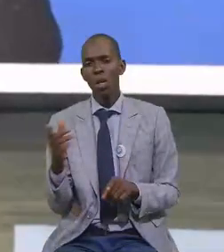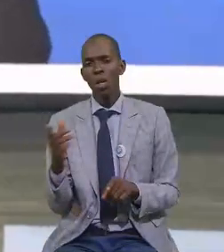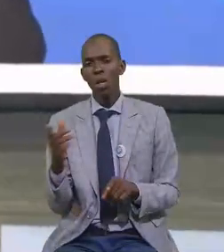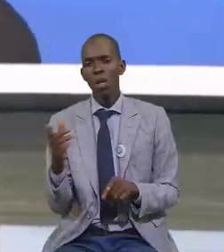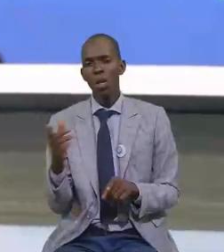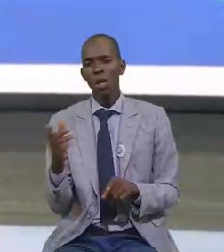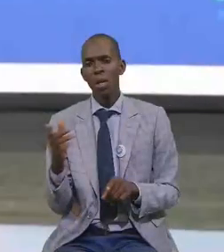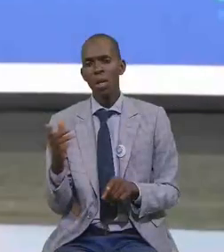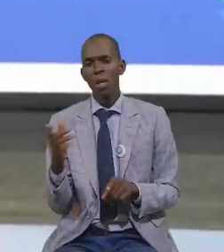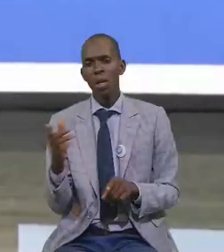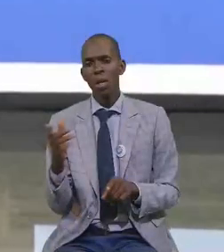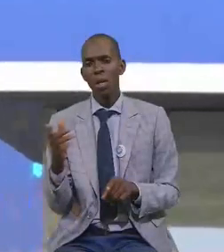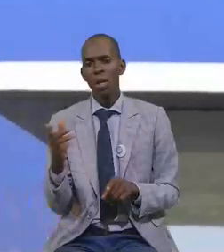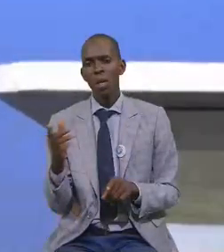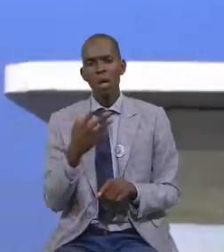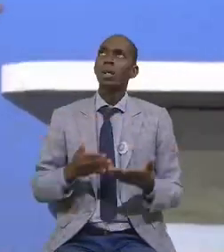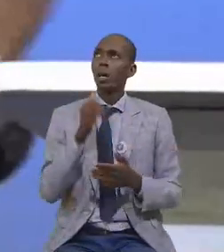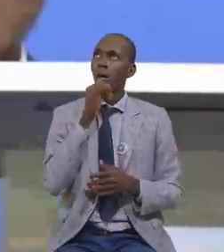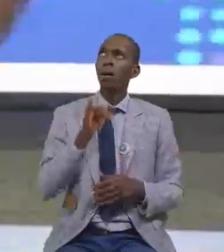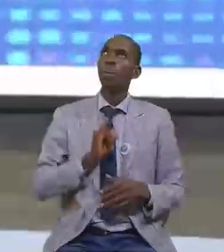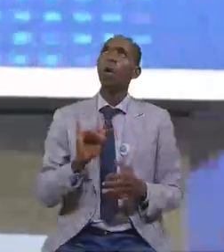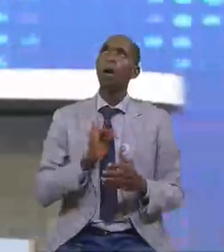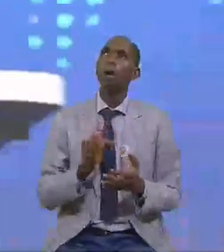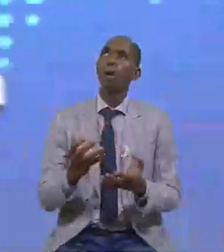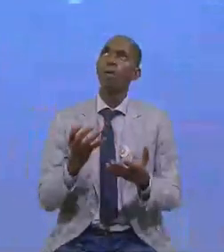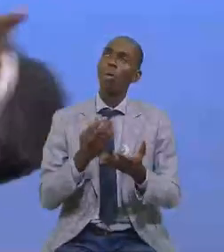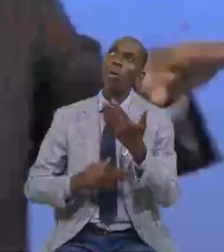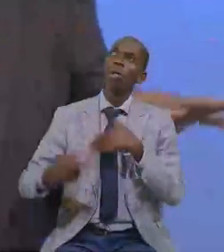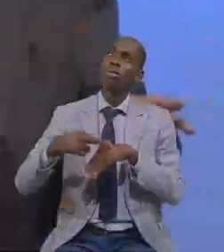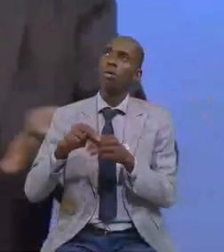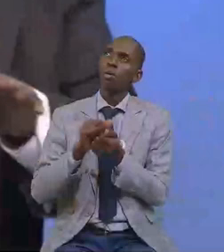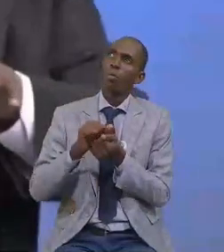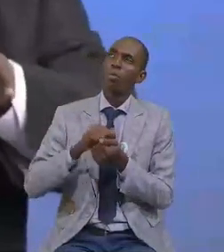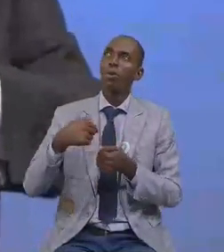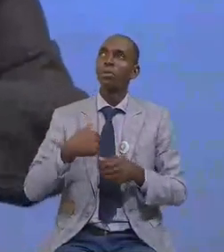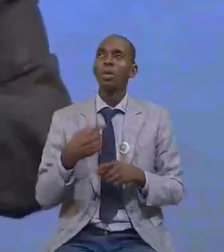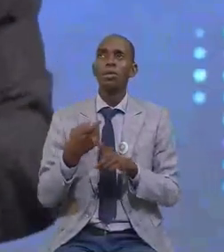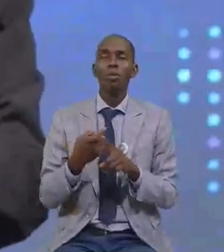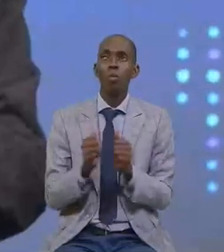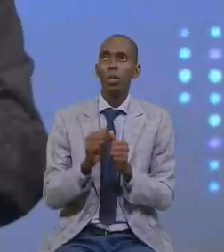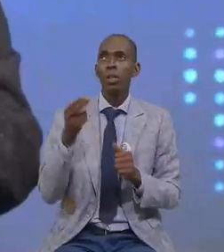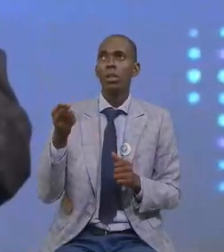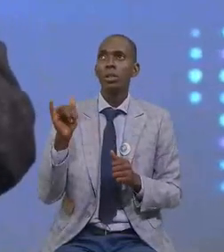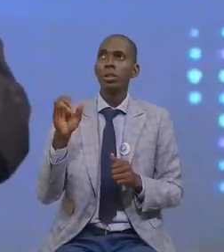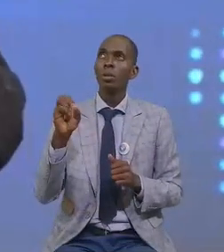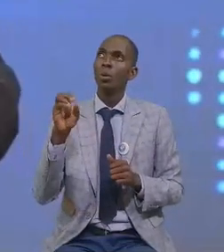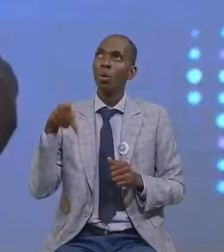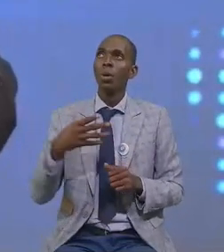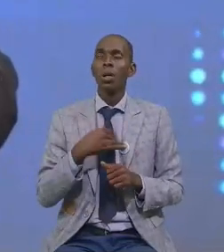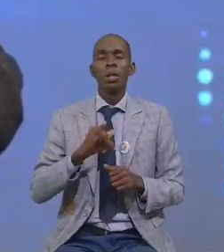Seigneur, me voici. Alors je veux la restauration. Et dis, purifie-moi avec l'hysope. Et